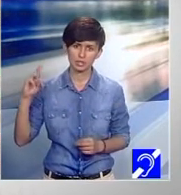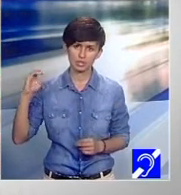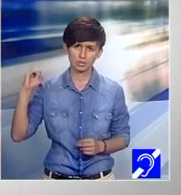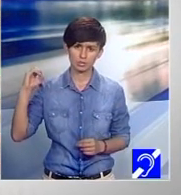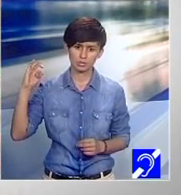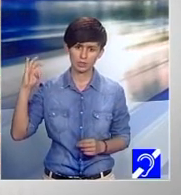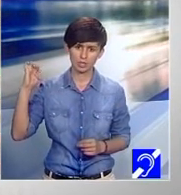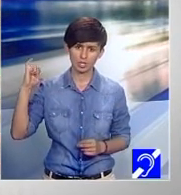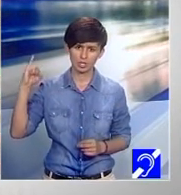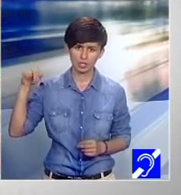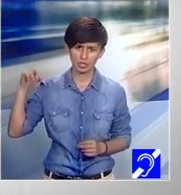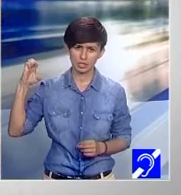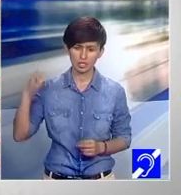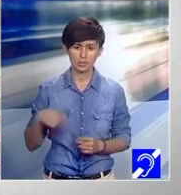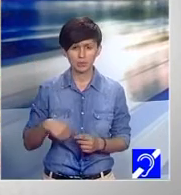prin substituente.